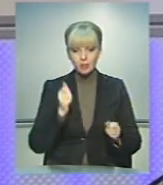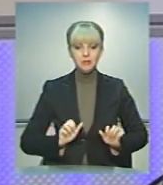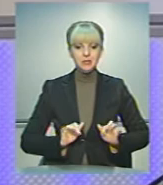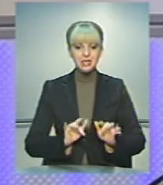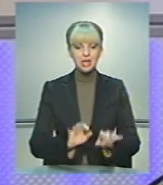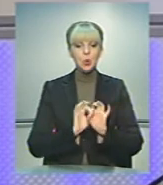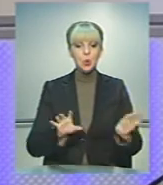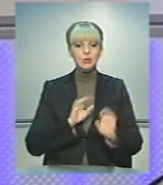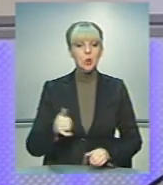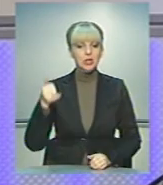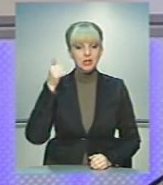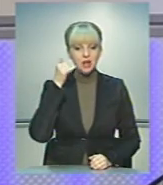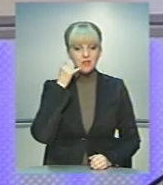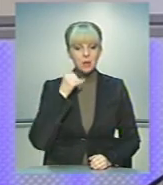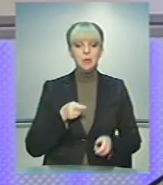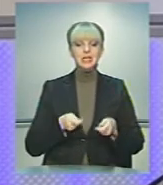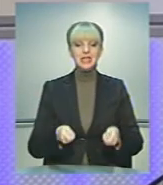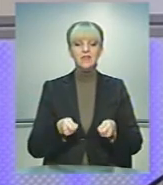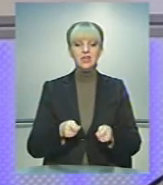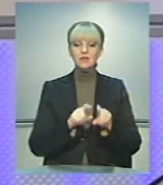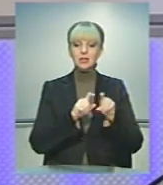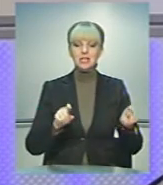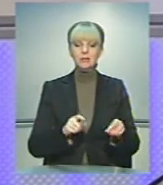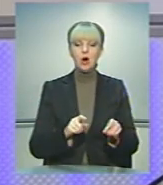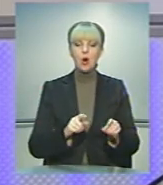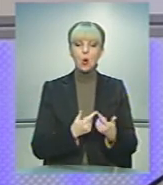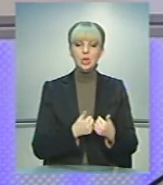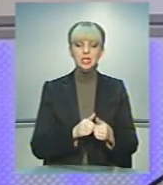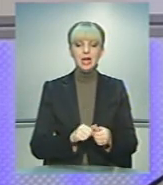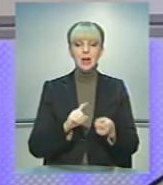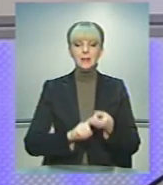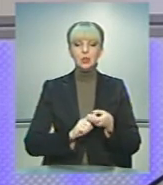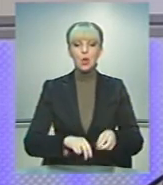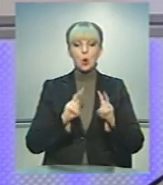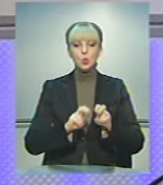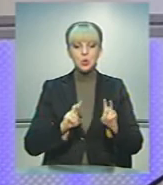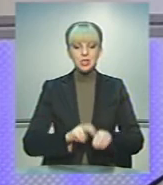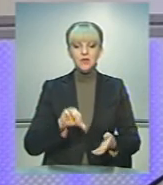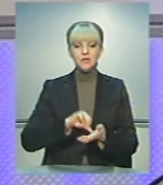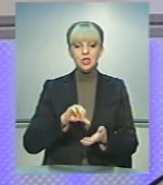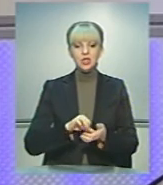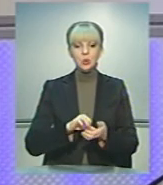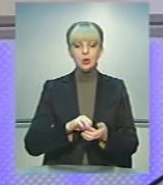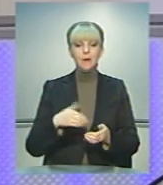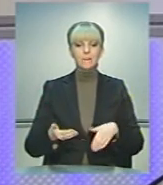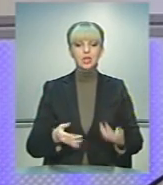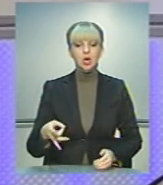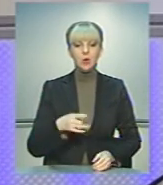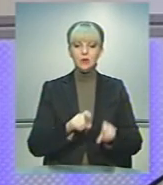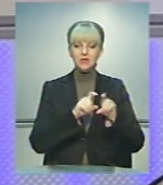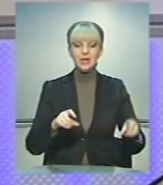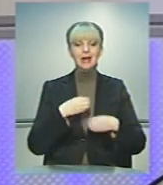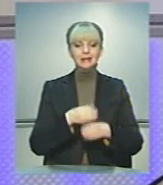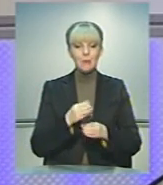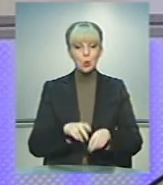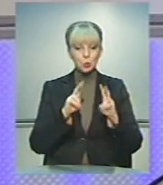заходи розповіла телефоном завідувач відділення організації епідеміологічних досліджень Вижницького міжрайонного відділу